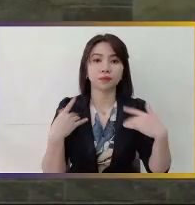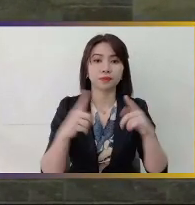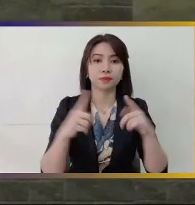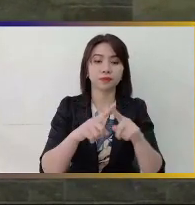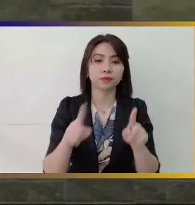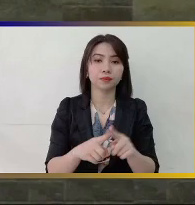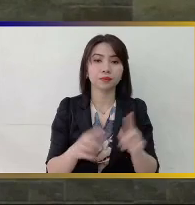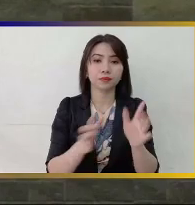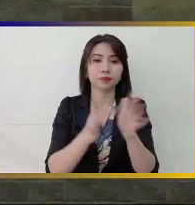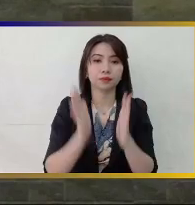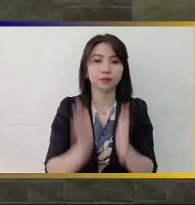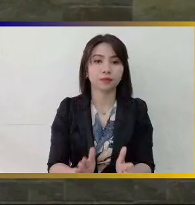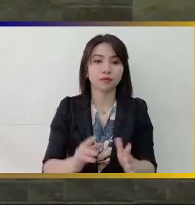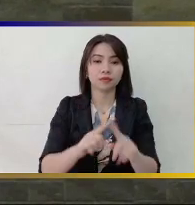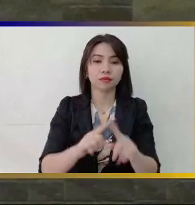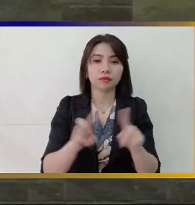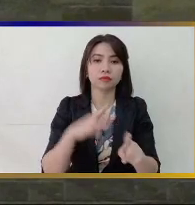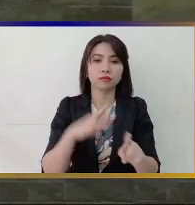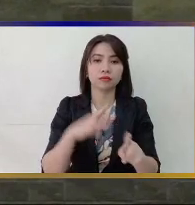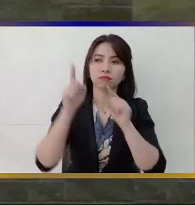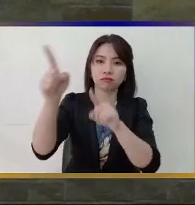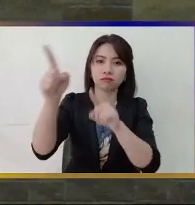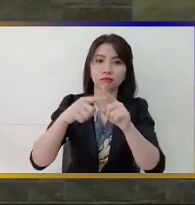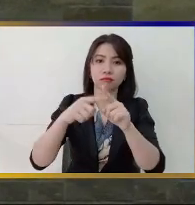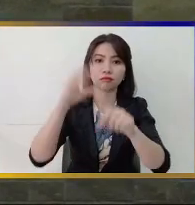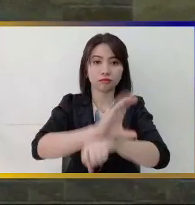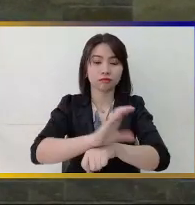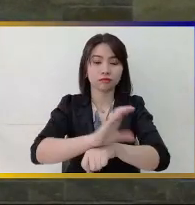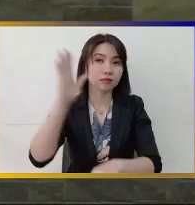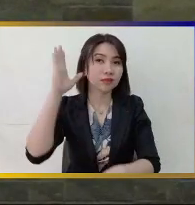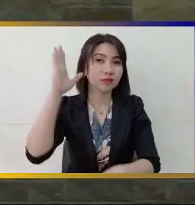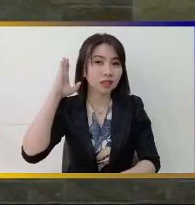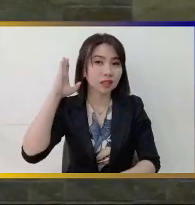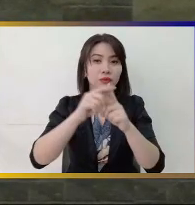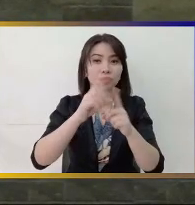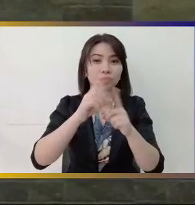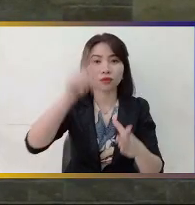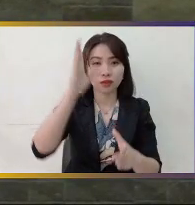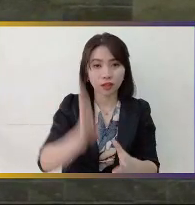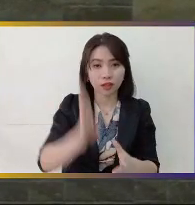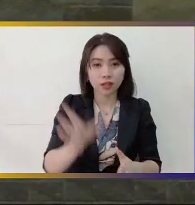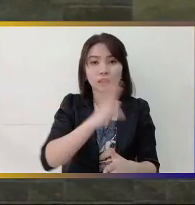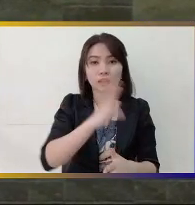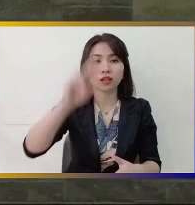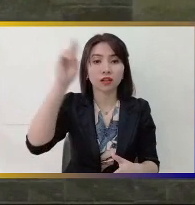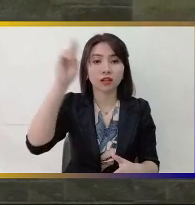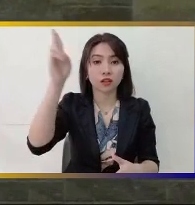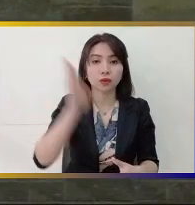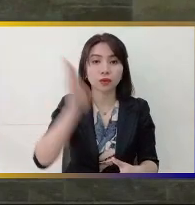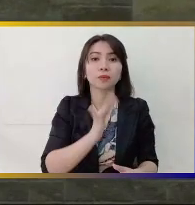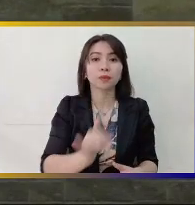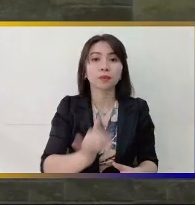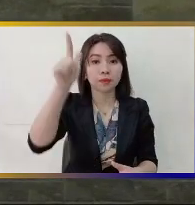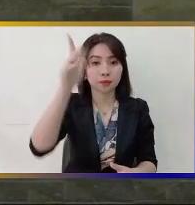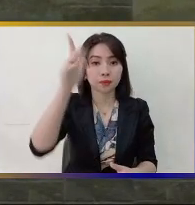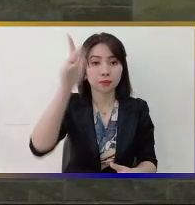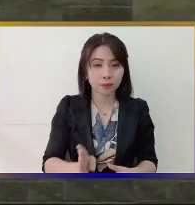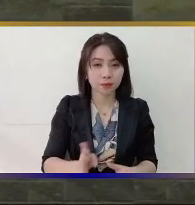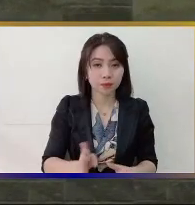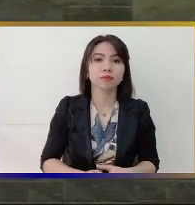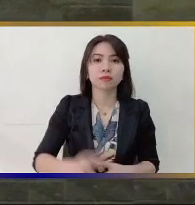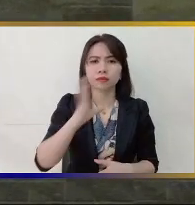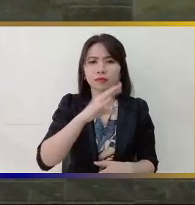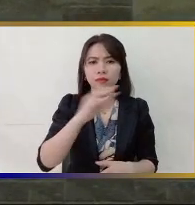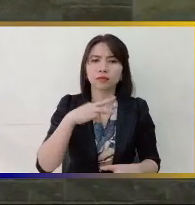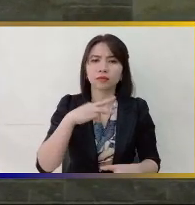pumupunta sa church, nakikinig ng mensahe at nagpapagamit sa Panginoon. Okay? At higit sa lahat, nakikita